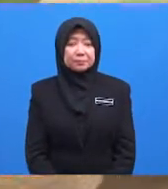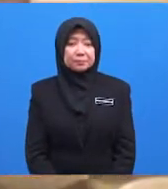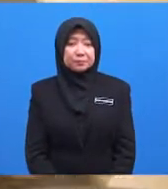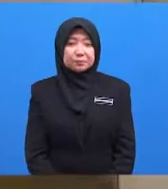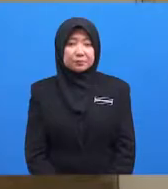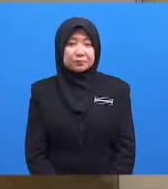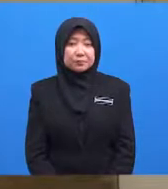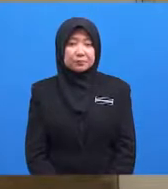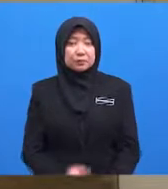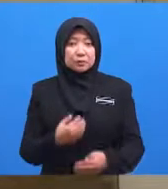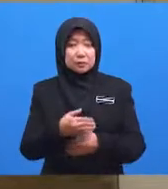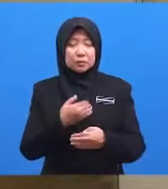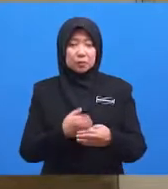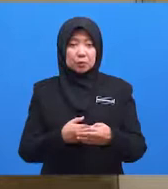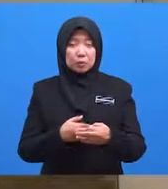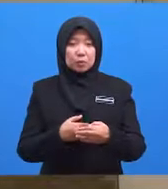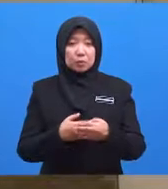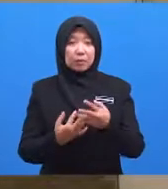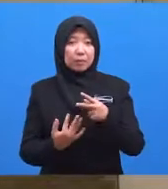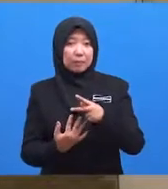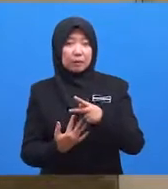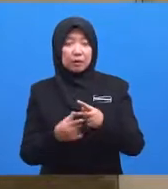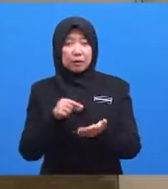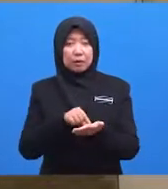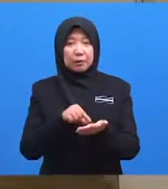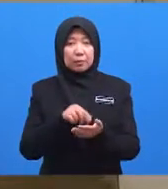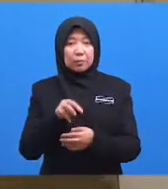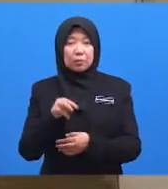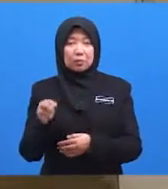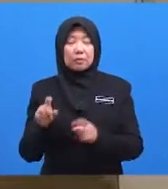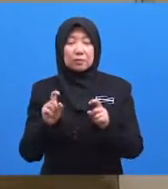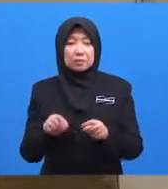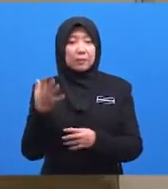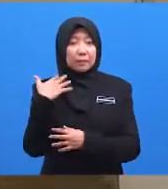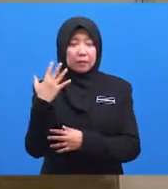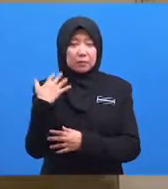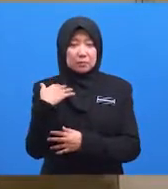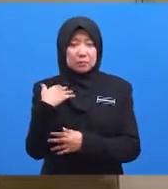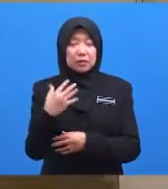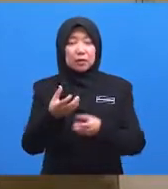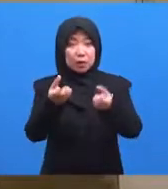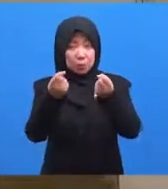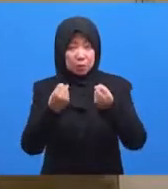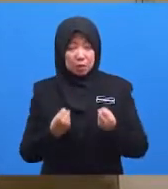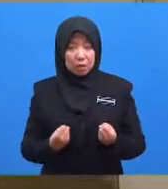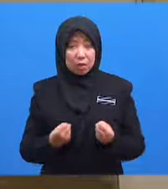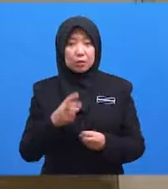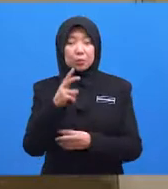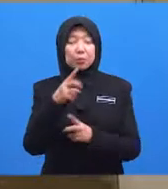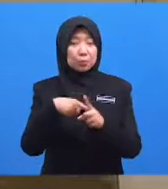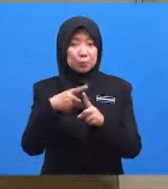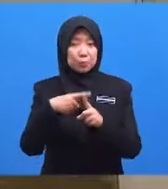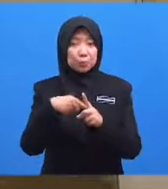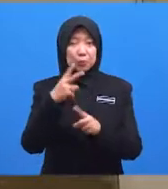Sebelum murid-murid memanggang ayam, murid-murid perlu memanaskan ketuhar pada suhu 200 darjah